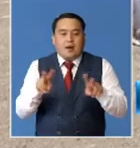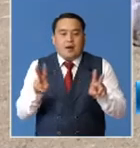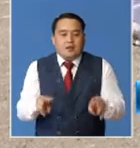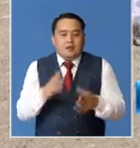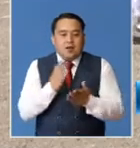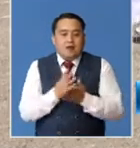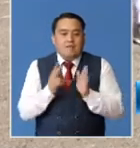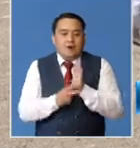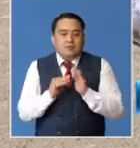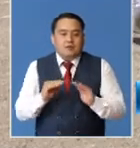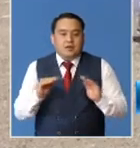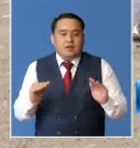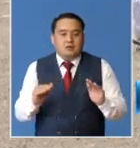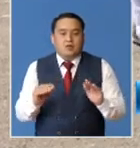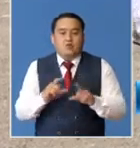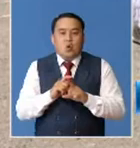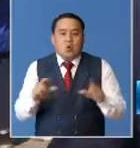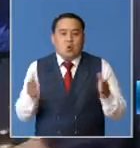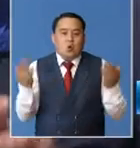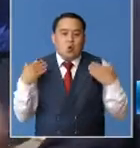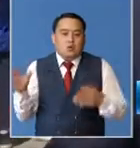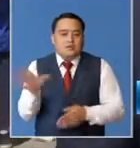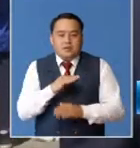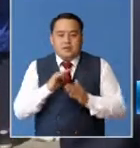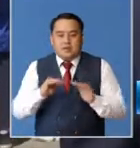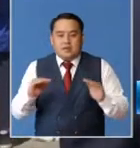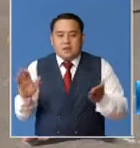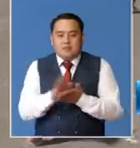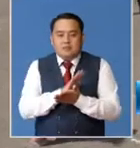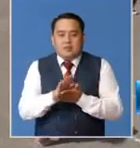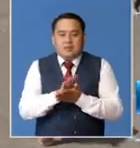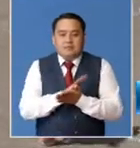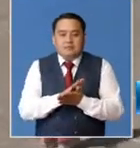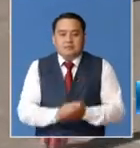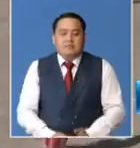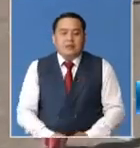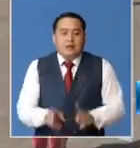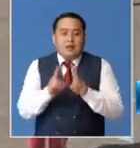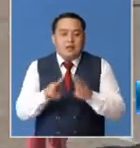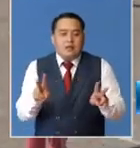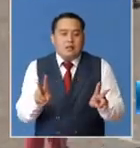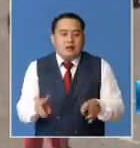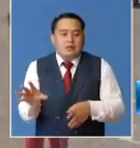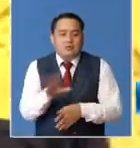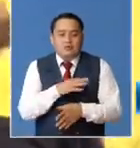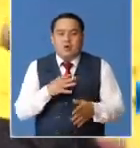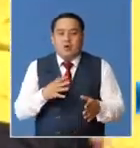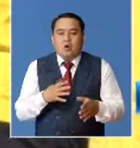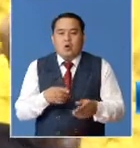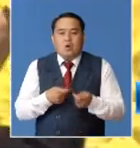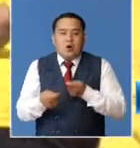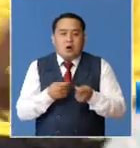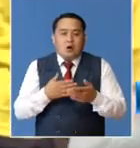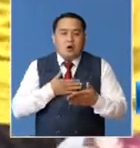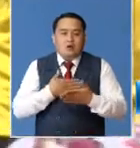Еще 8 детей отдыхают в пришкольном. Отдых для всех детей бесплатный. В лагере «Балдаурен» все кипит. Вожатые организованно